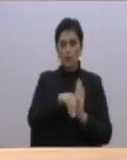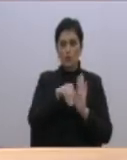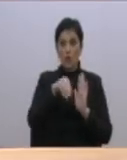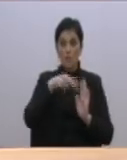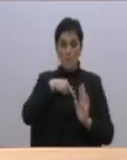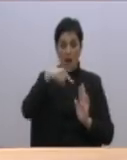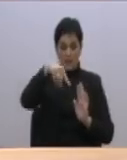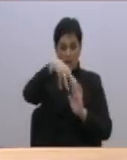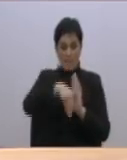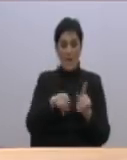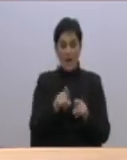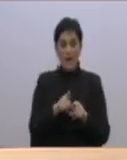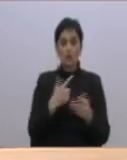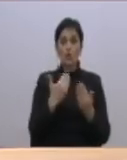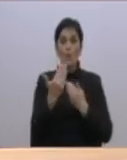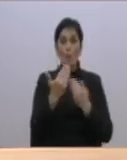ուկոս